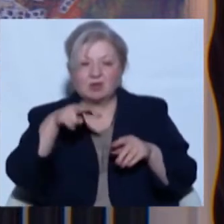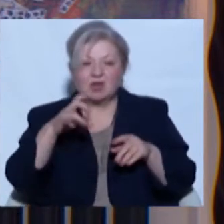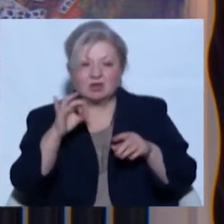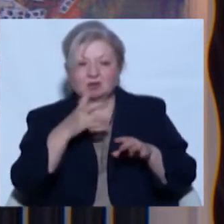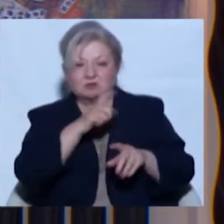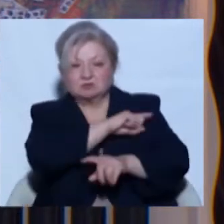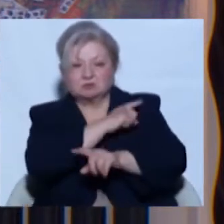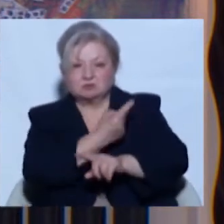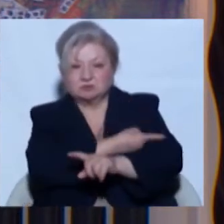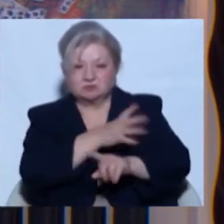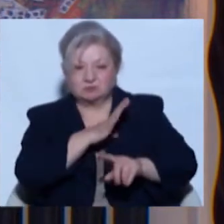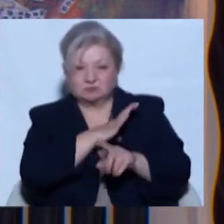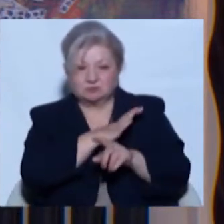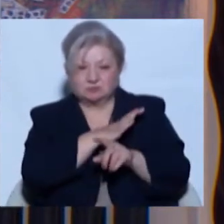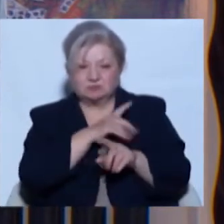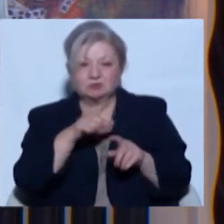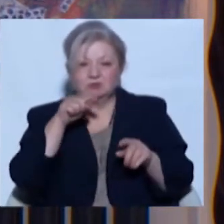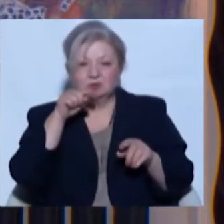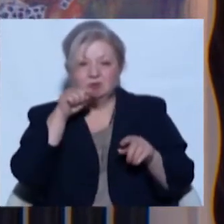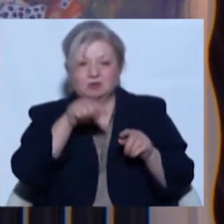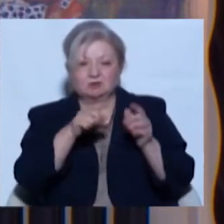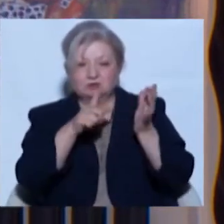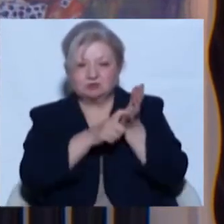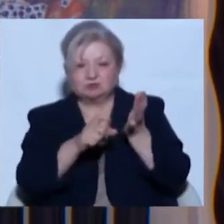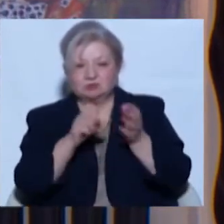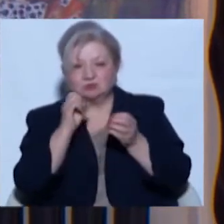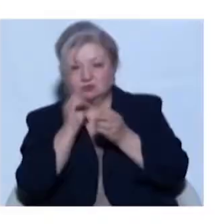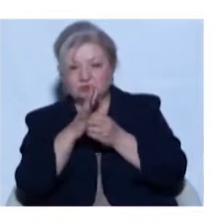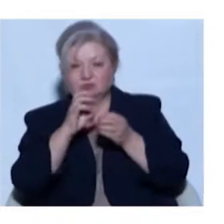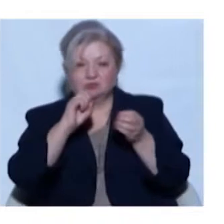ისე გაძლიერდა, რომ 1754 და 55 წლებში